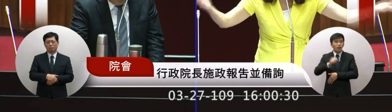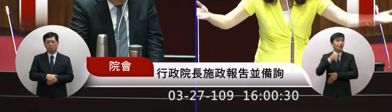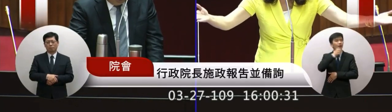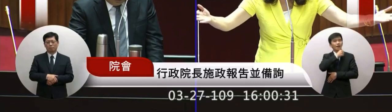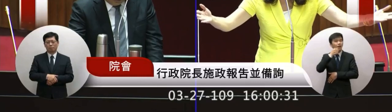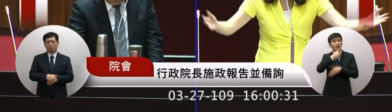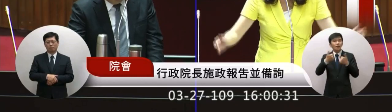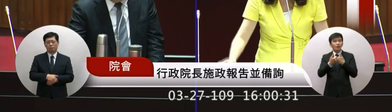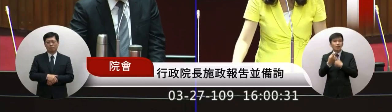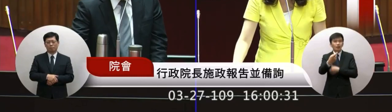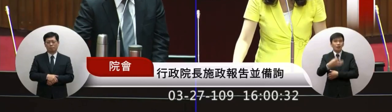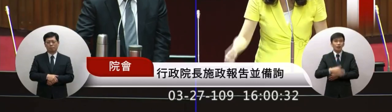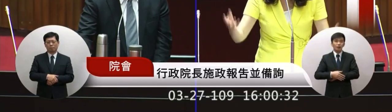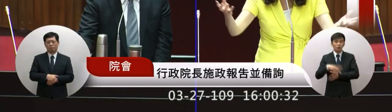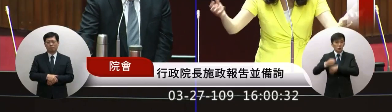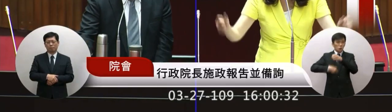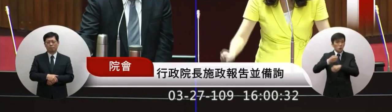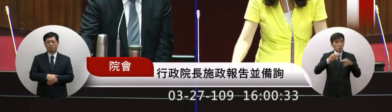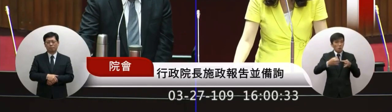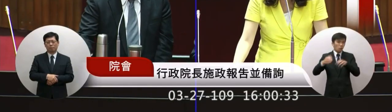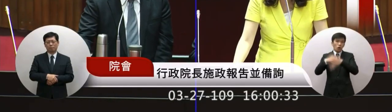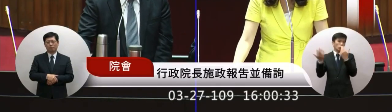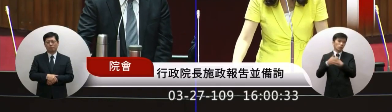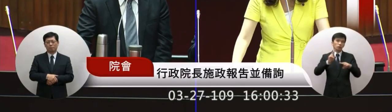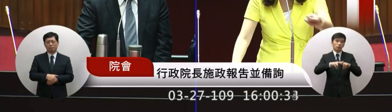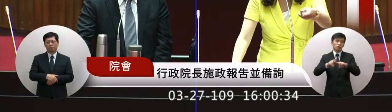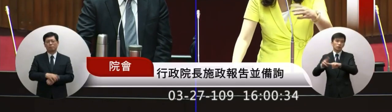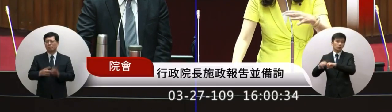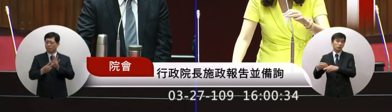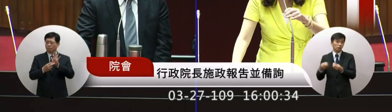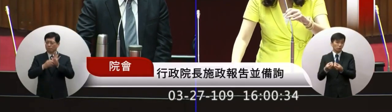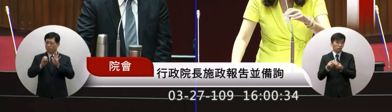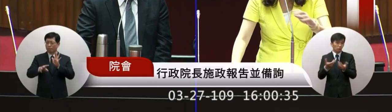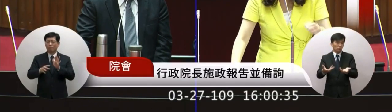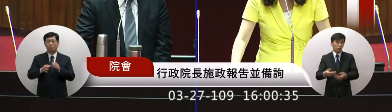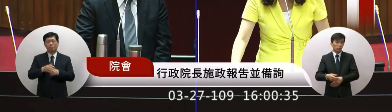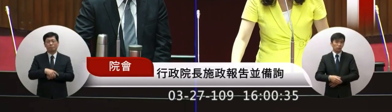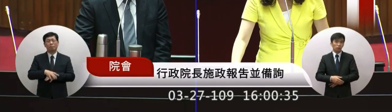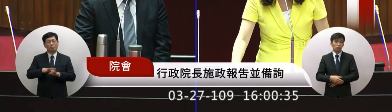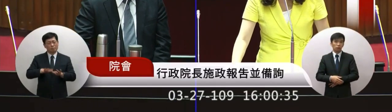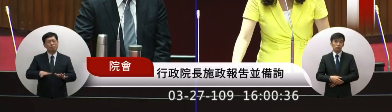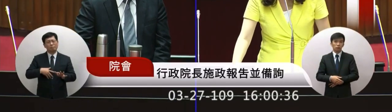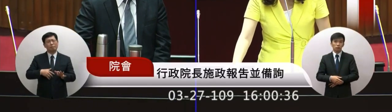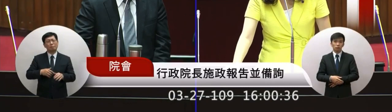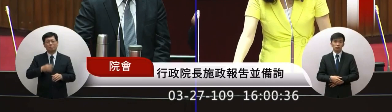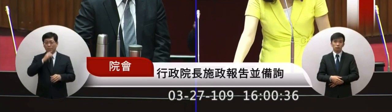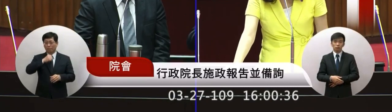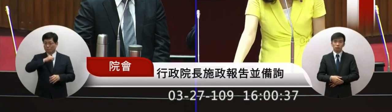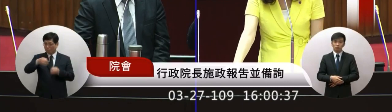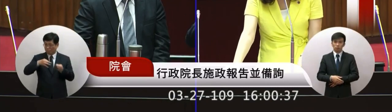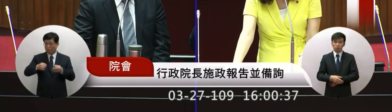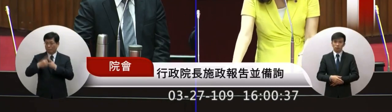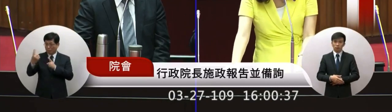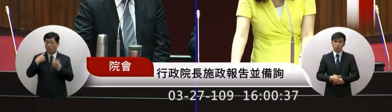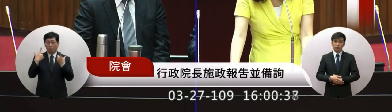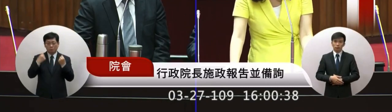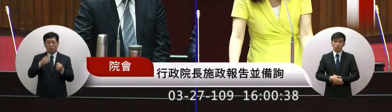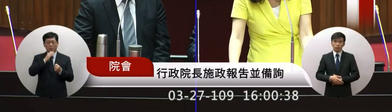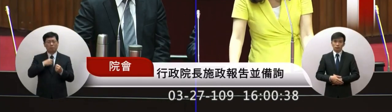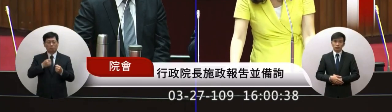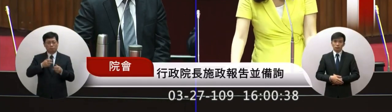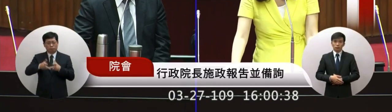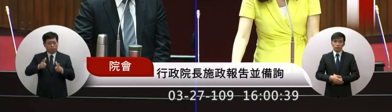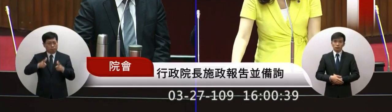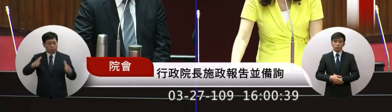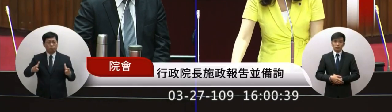演唱会，我嘛袂使办真侪活动，通通都要停止啊，这是要哪？这不是。 我讲给你听，台商即马回来就是咧靠厂